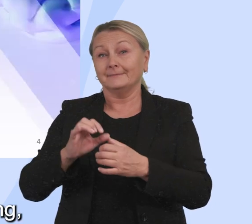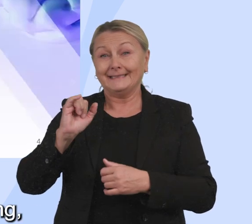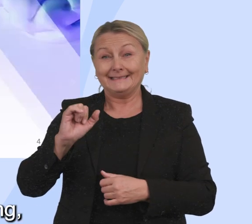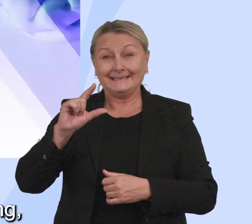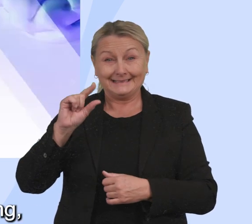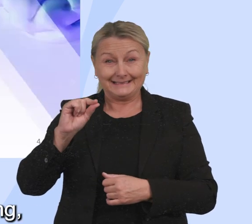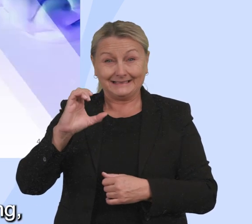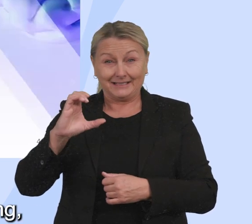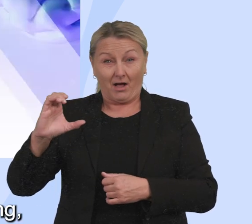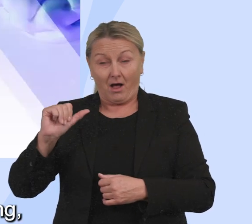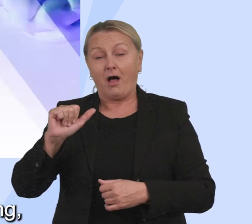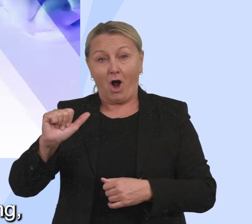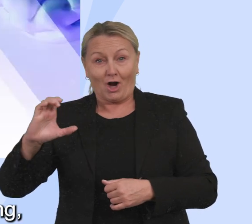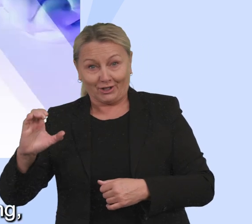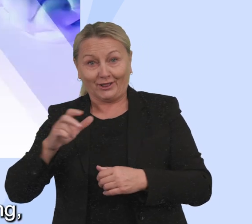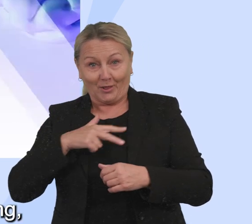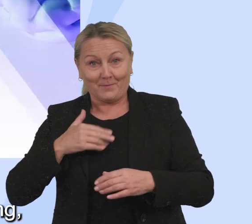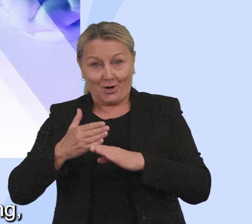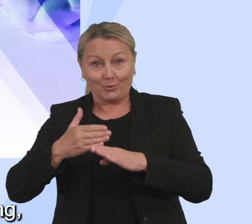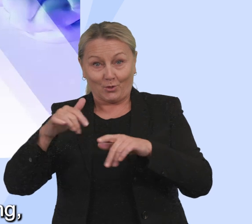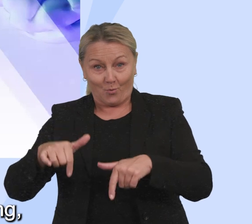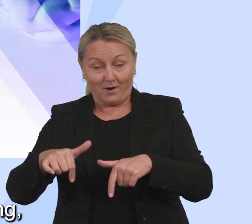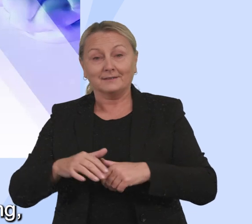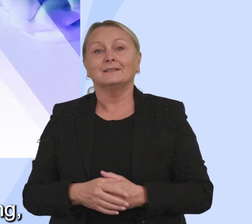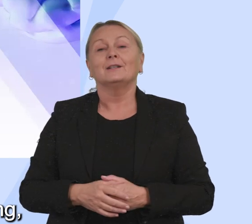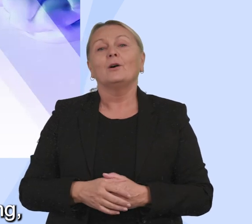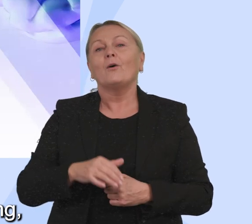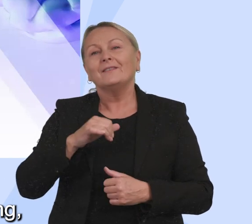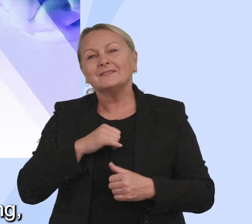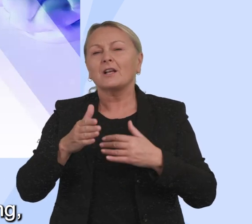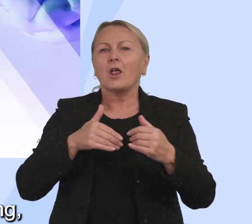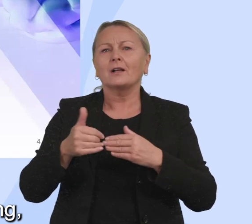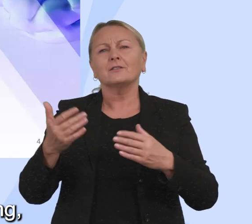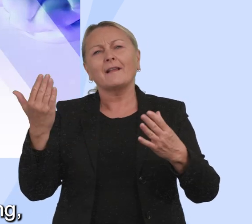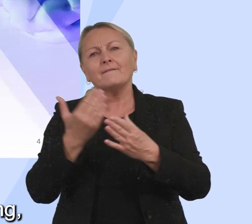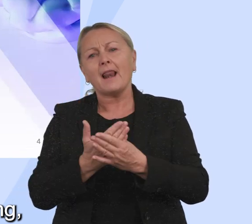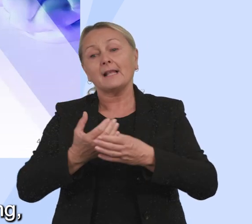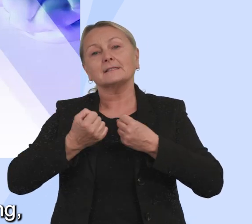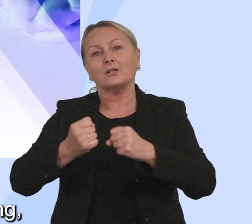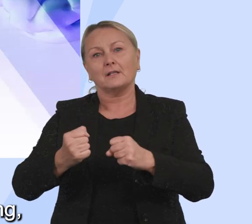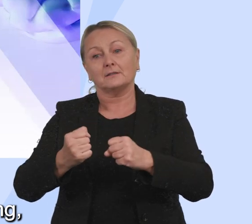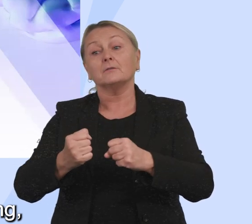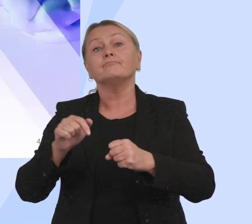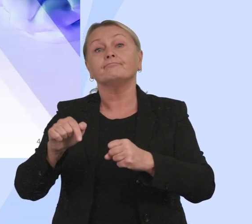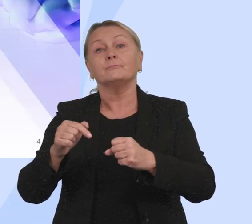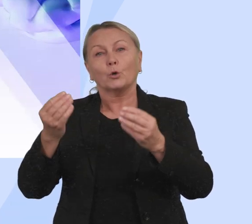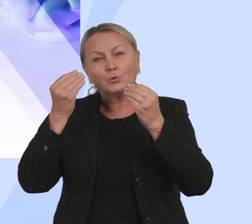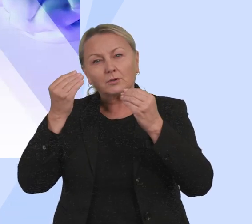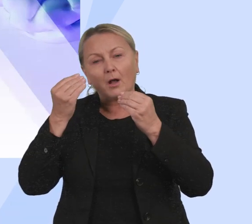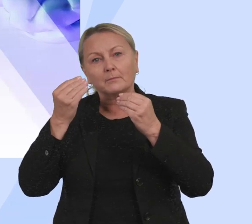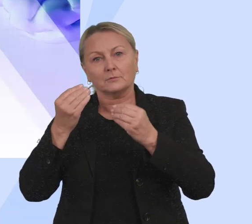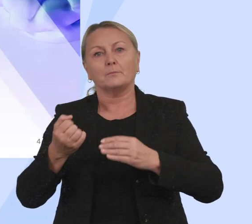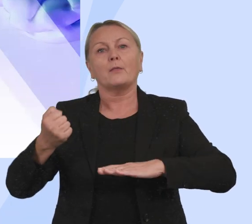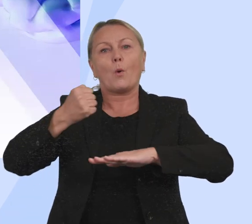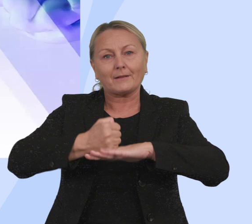Så hvis vi lige skal lave et fælles afsæt, så er den viden, som er etableret lige nu